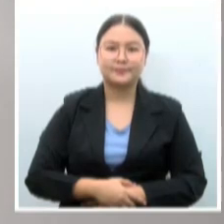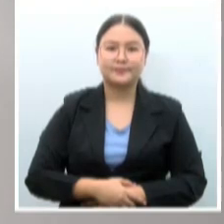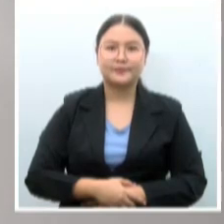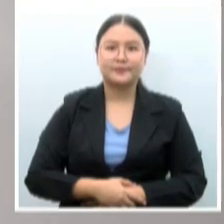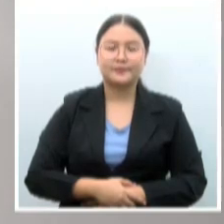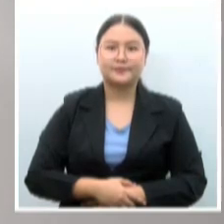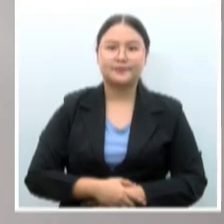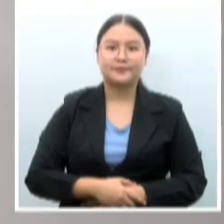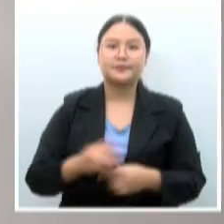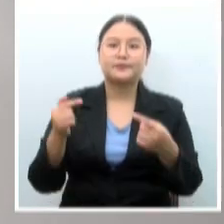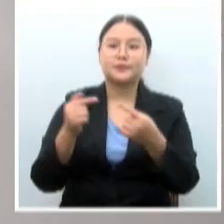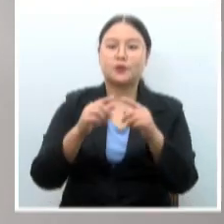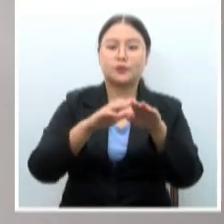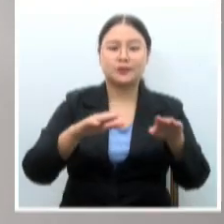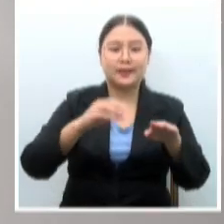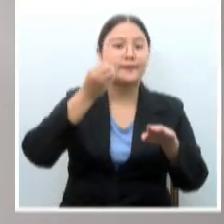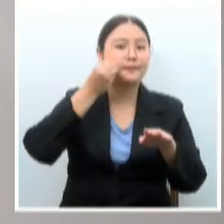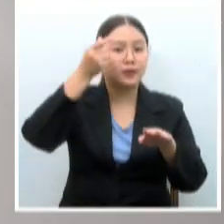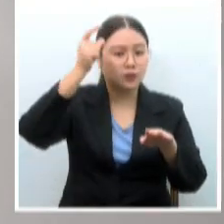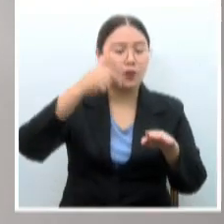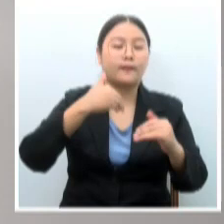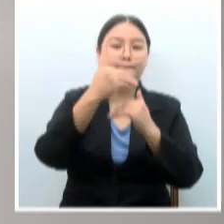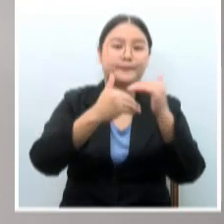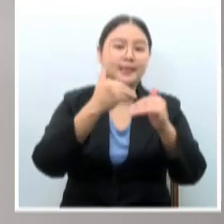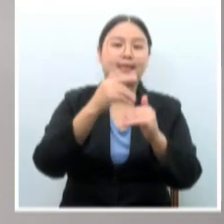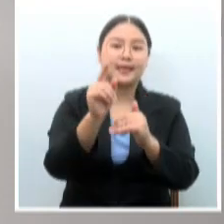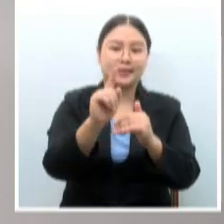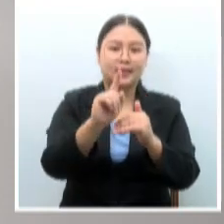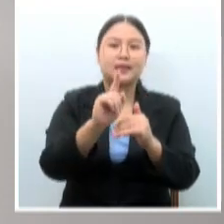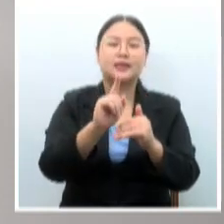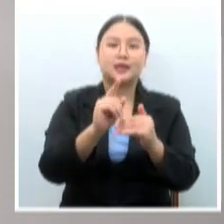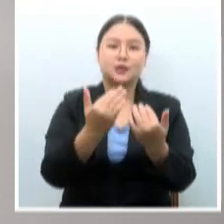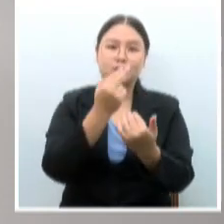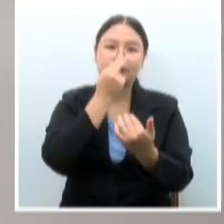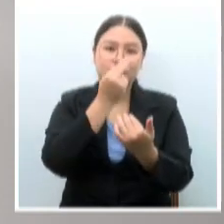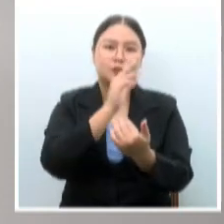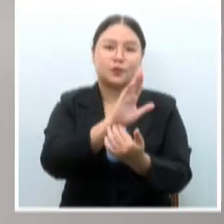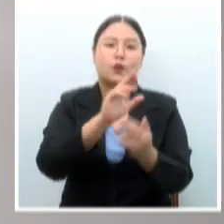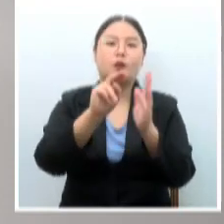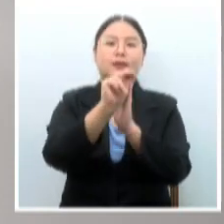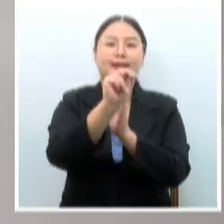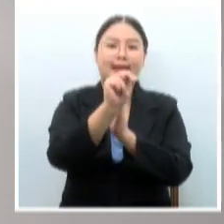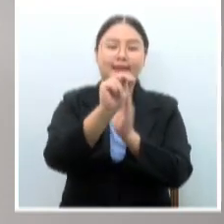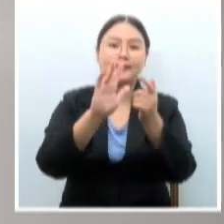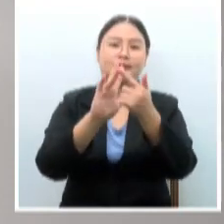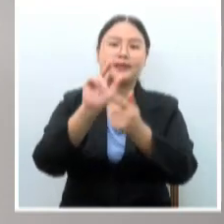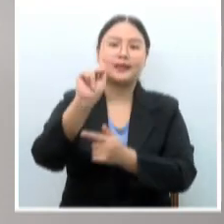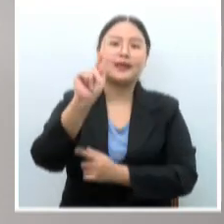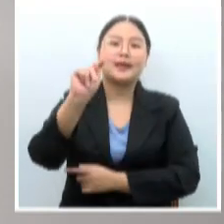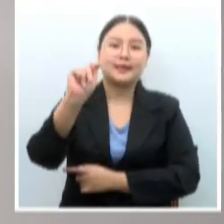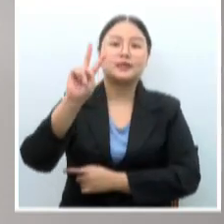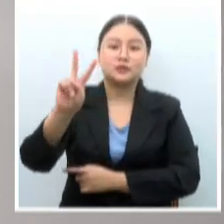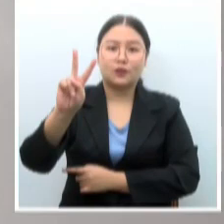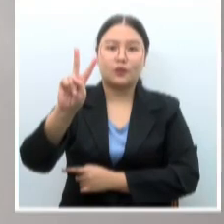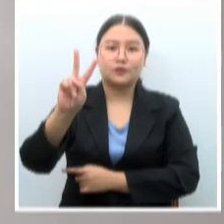าเด็กและเยาวชนในถิ่นทุรกันดารน่านนันทบุรีของสำนักงานเขตพื้นที่การศึกษาประถมศึกษาน่านเขต2เดินทางมาถึงตอนที่2แล้วค่ะ